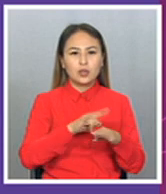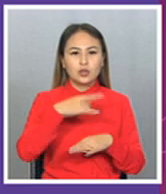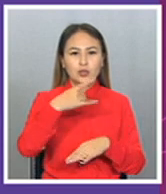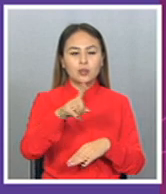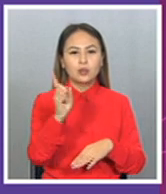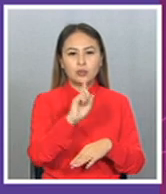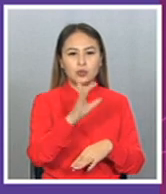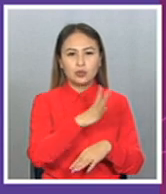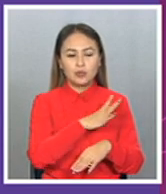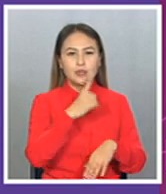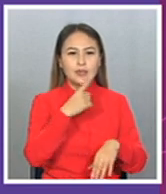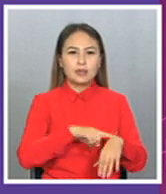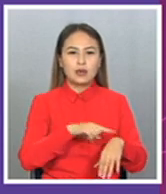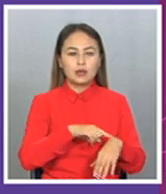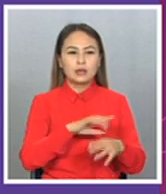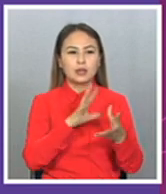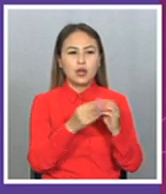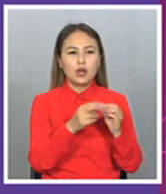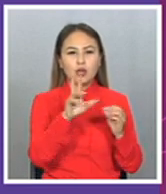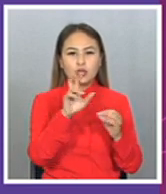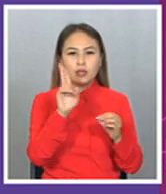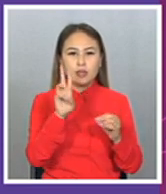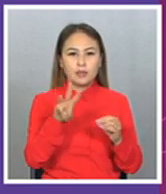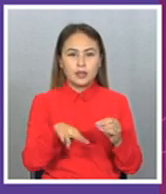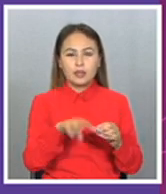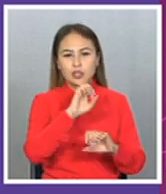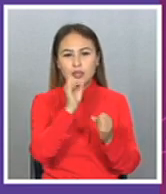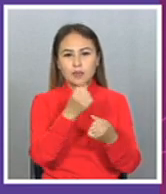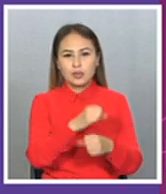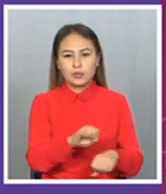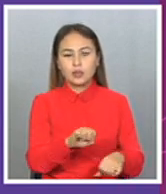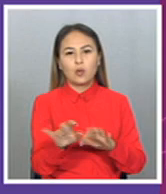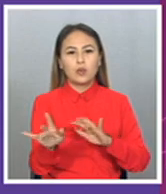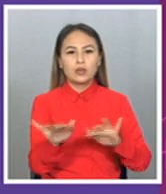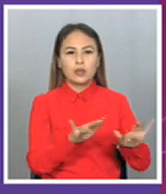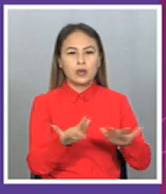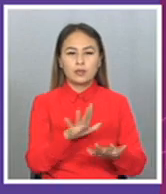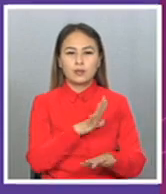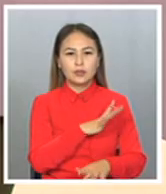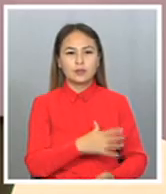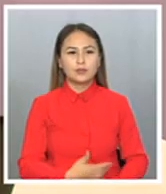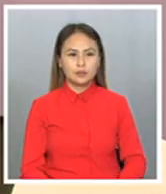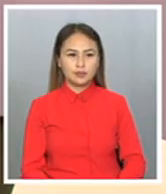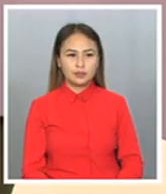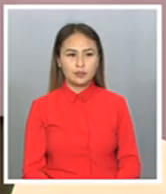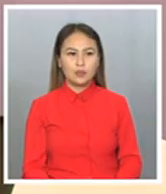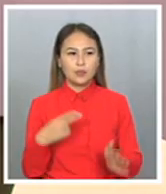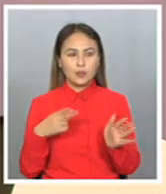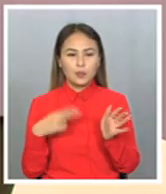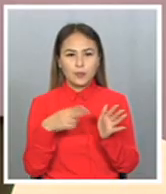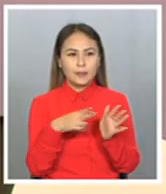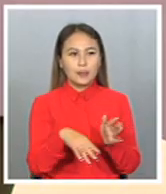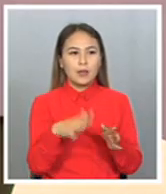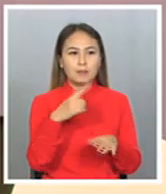үшін сағатына 300 км жылдамдықпен қозғалған екен. Пойыз